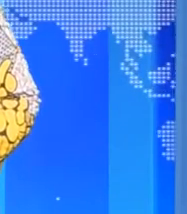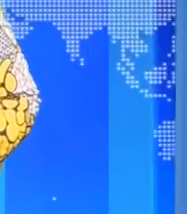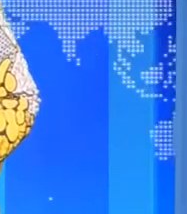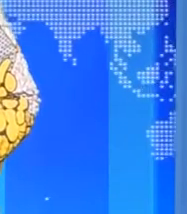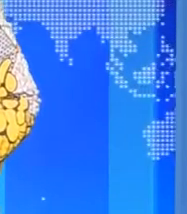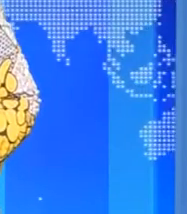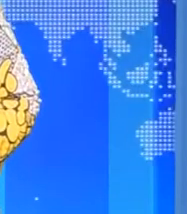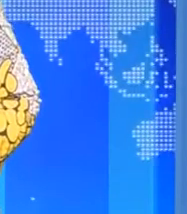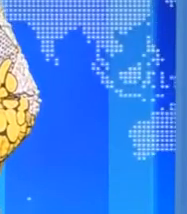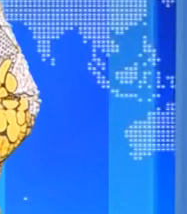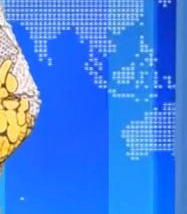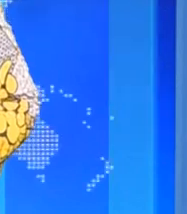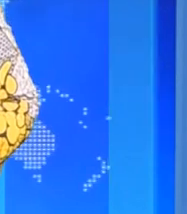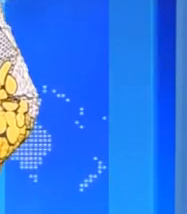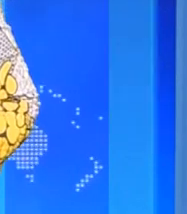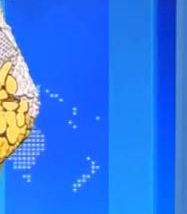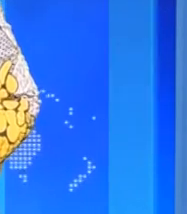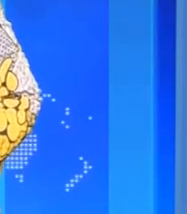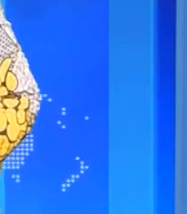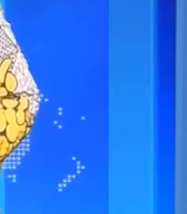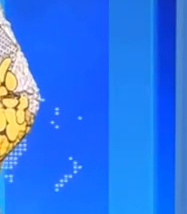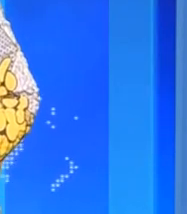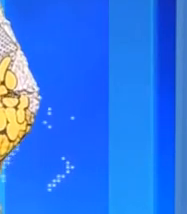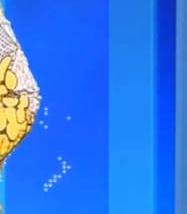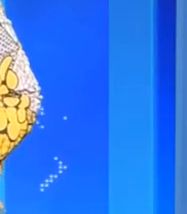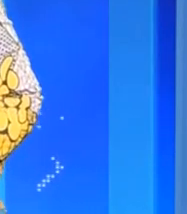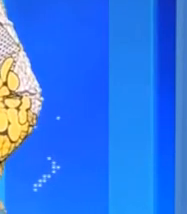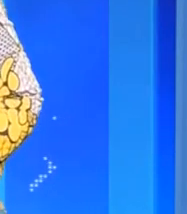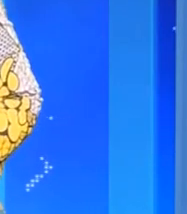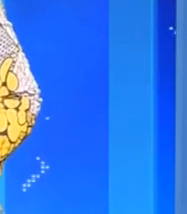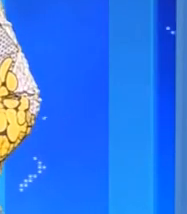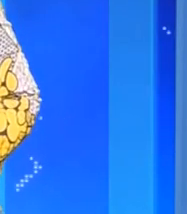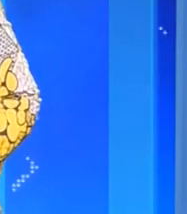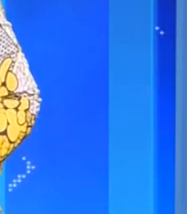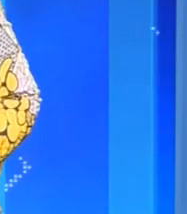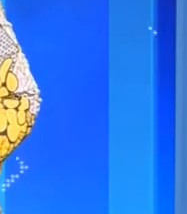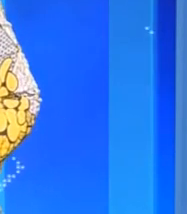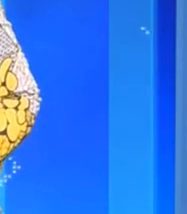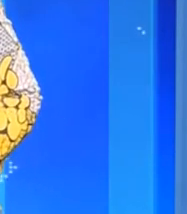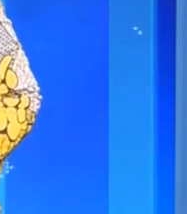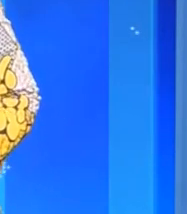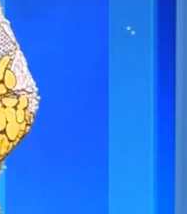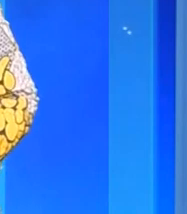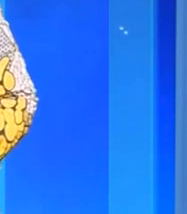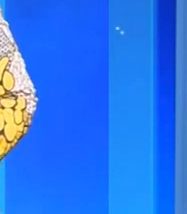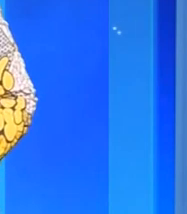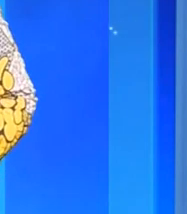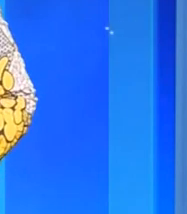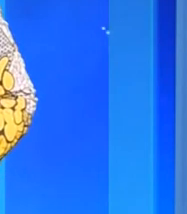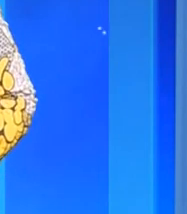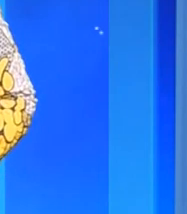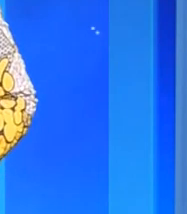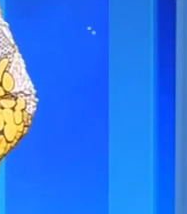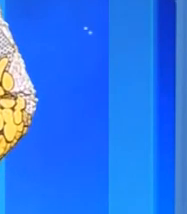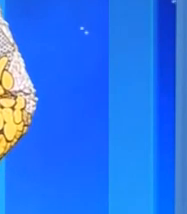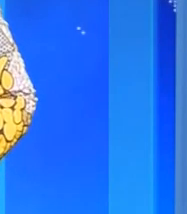distribution, son usine de traitement d'eau d'Ongaliema sera en arrêt ce mercredi 12 mai 2021 à partir